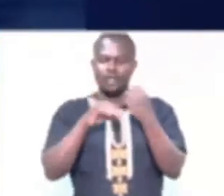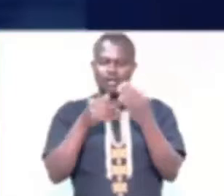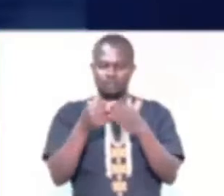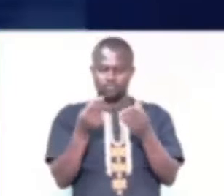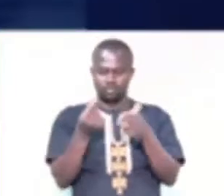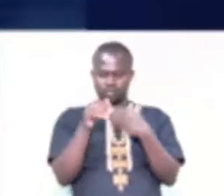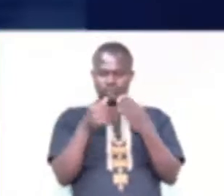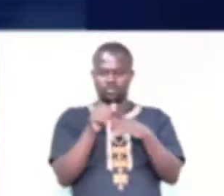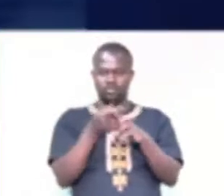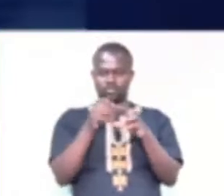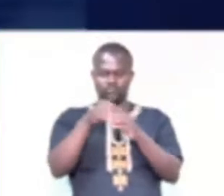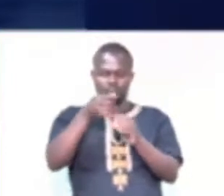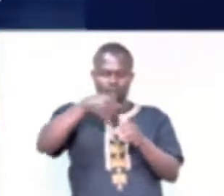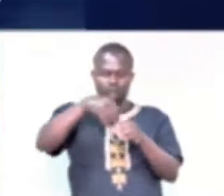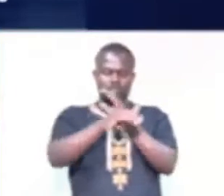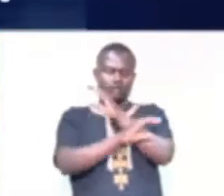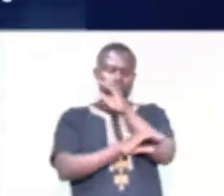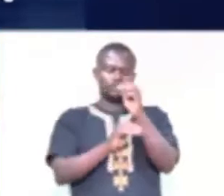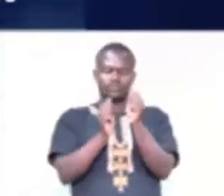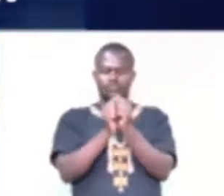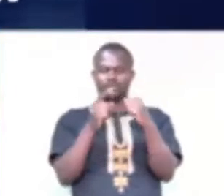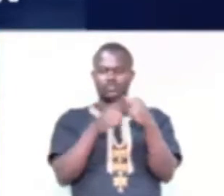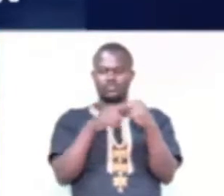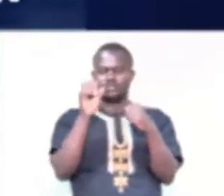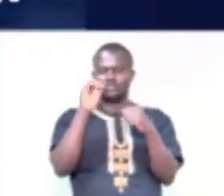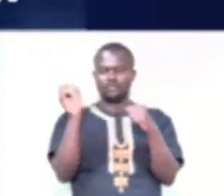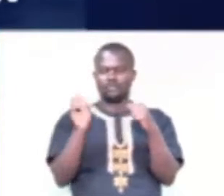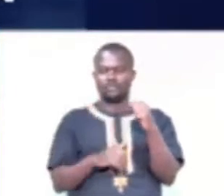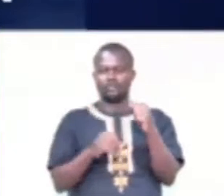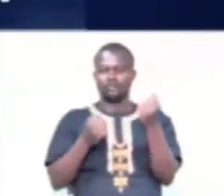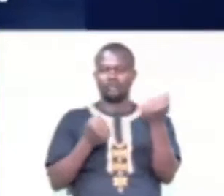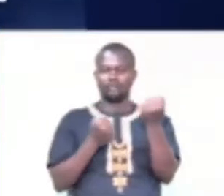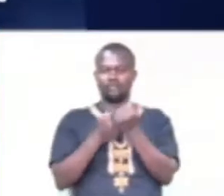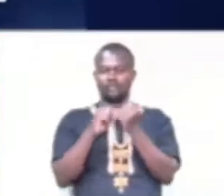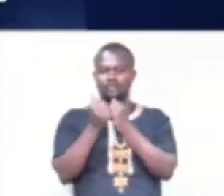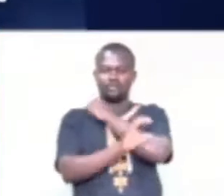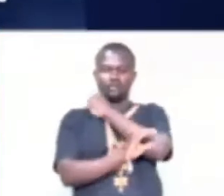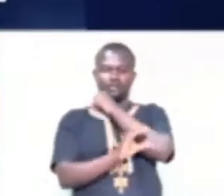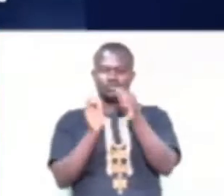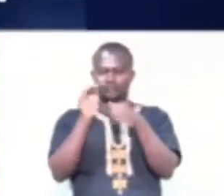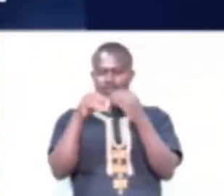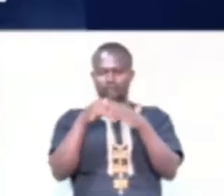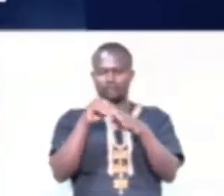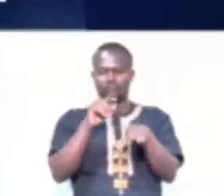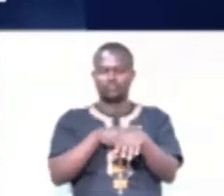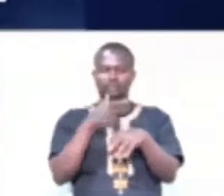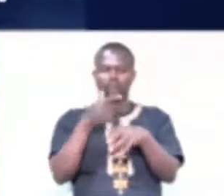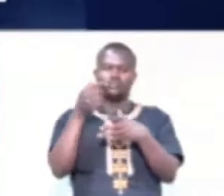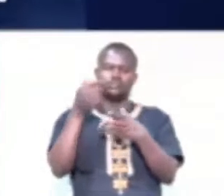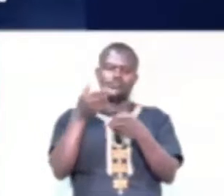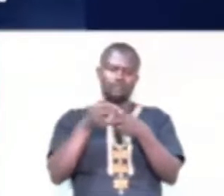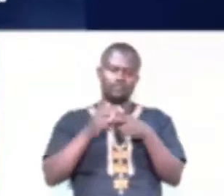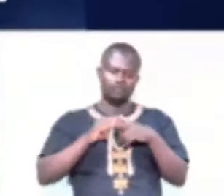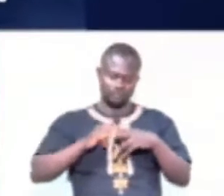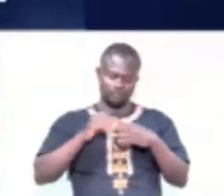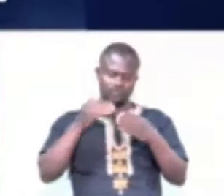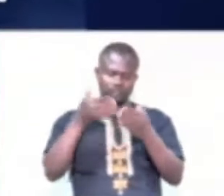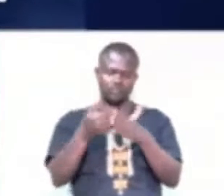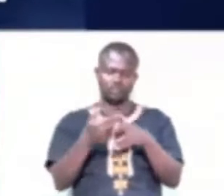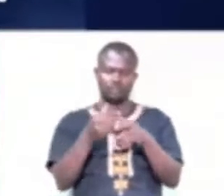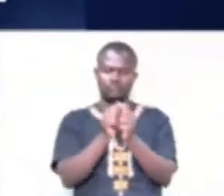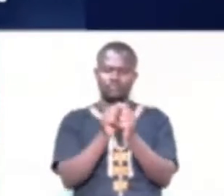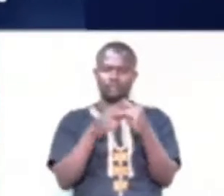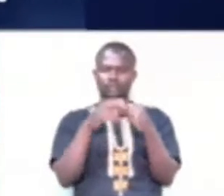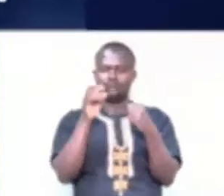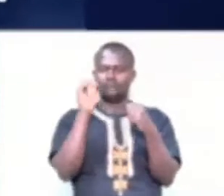ni amafaranga akomoka imbere mu gihugu na 16% akaba inkunga z'amahanga mu gihe inguzanyo z'amahanga zizagera kuri 17%